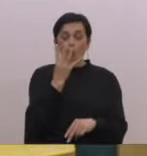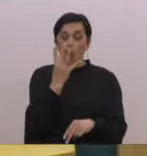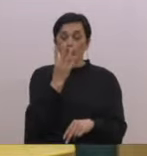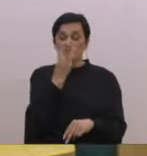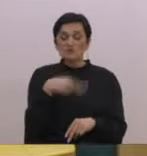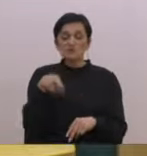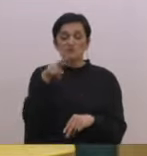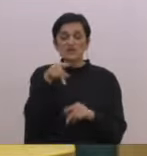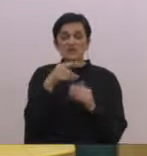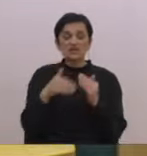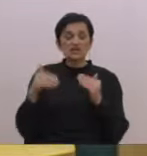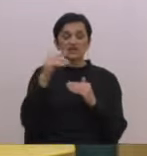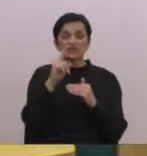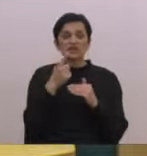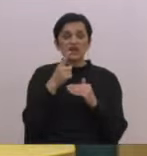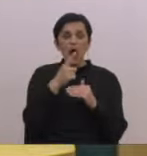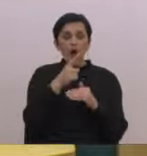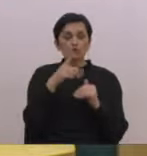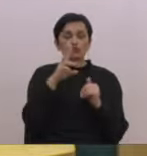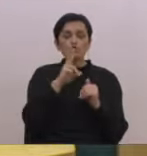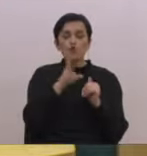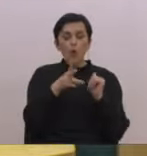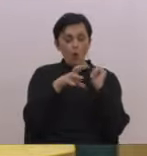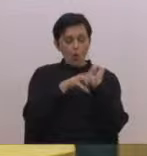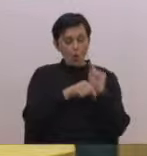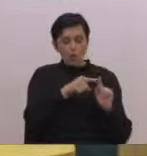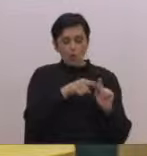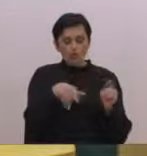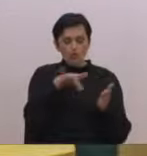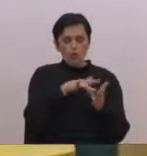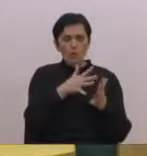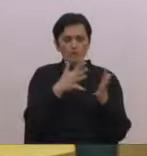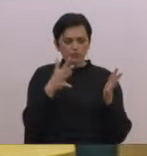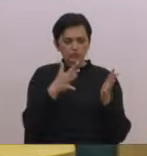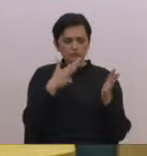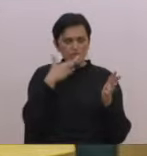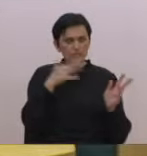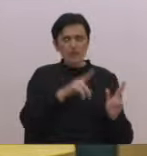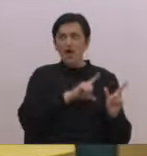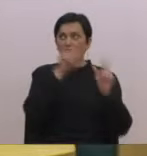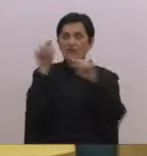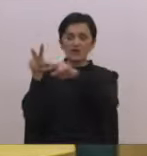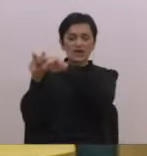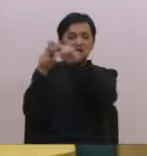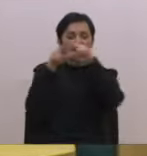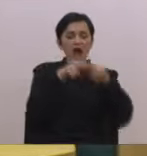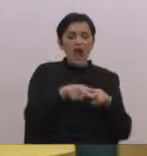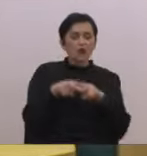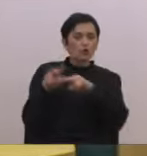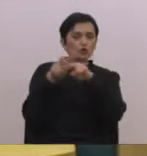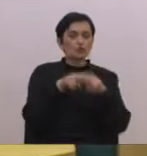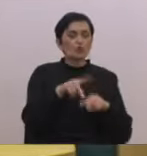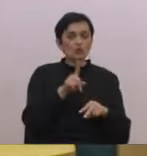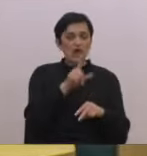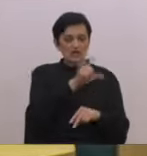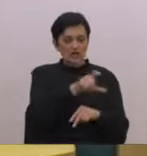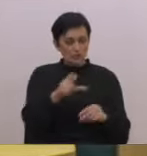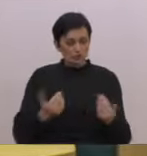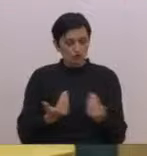rato, imitom ro masiurat, gawida bolor celica, ci mokala kebi, da mati gadmurit sculi tânchebi, ari raz ritat, arsebubs adamii